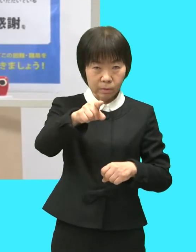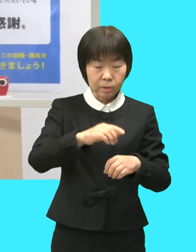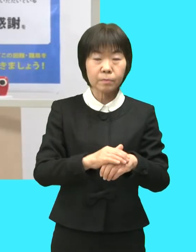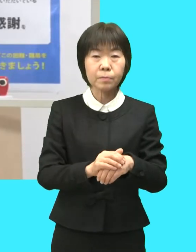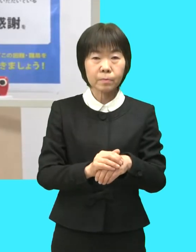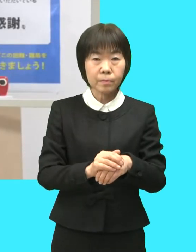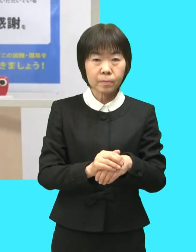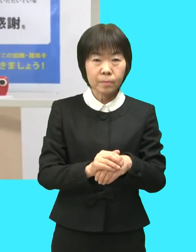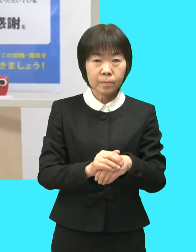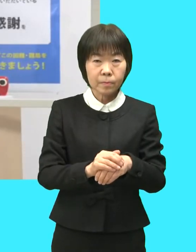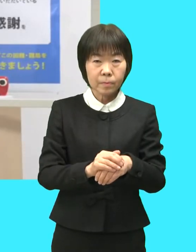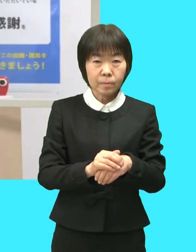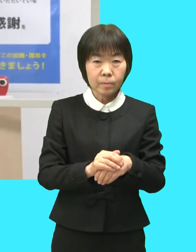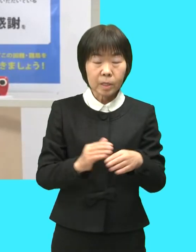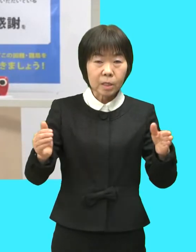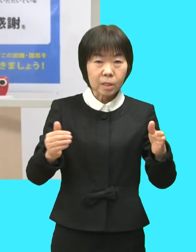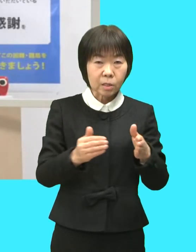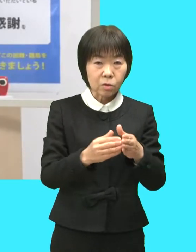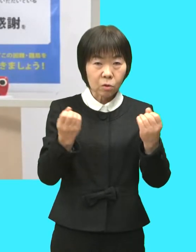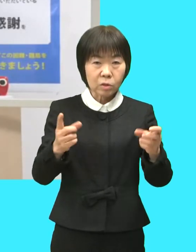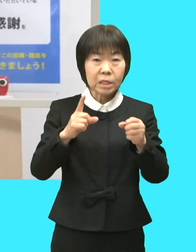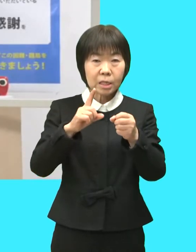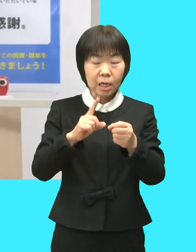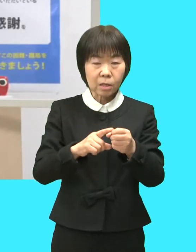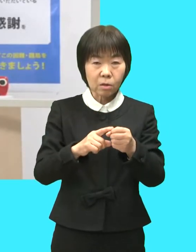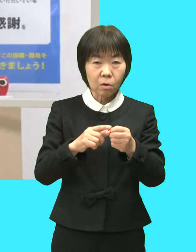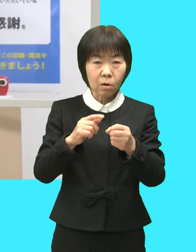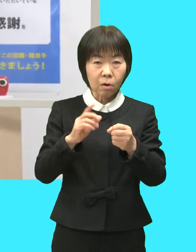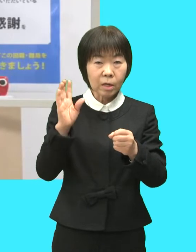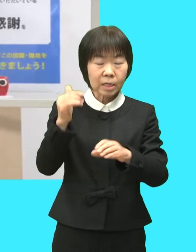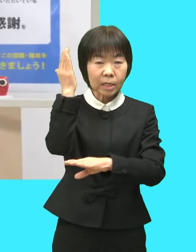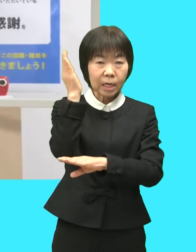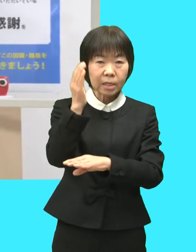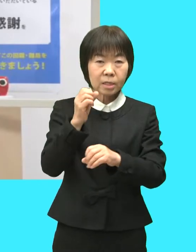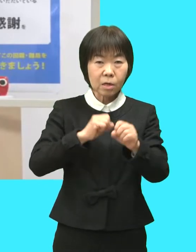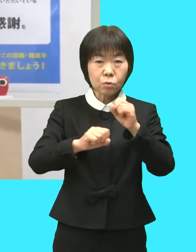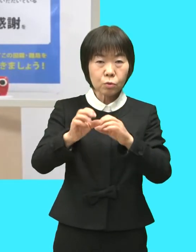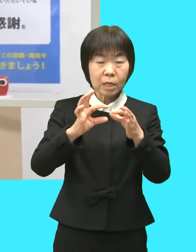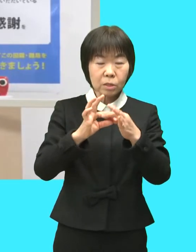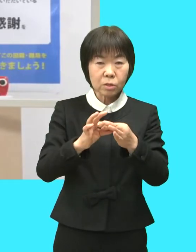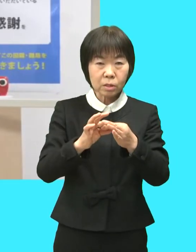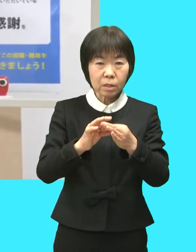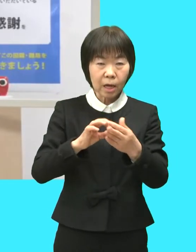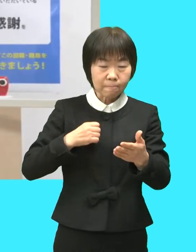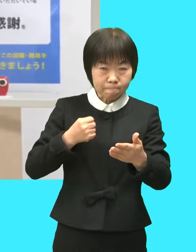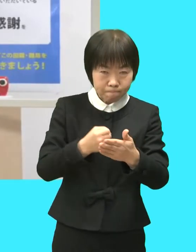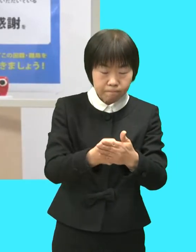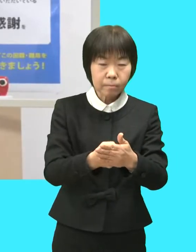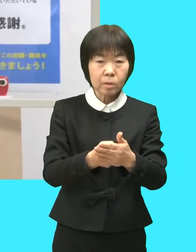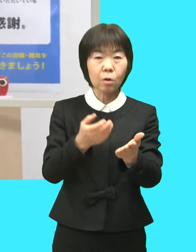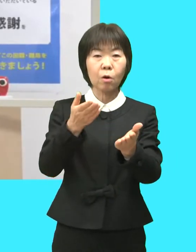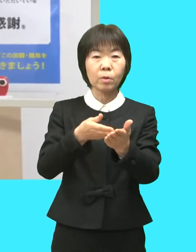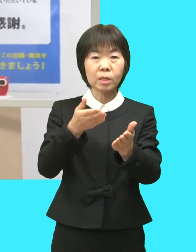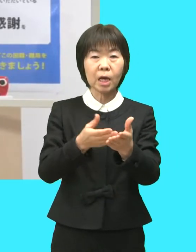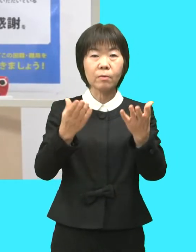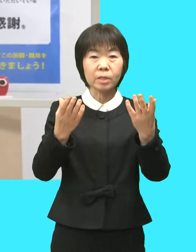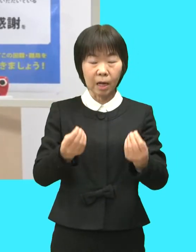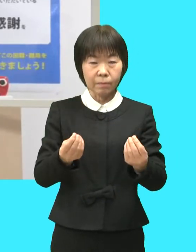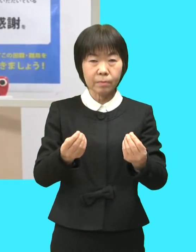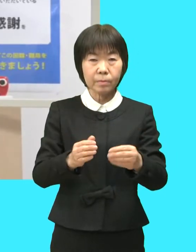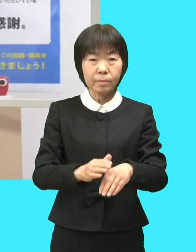。以上新年の県政運営に関し初心の一端を申し上げ